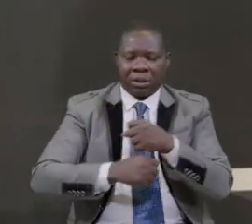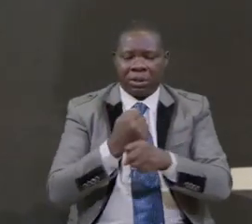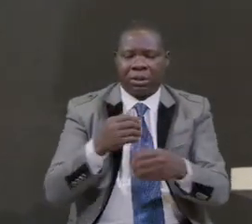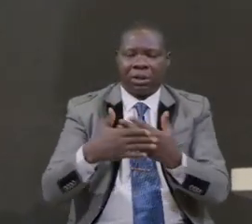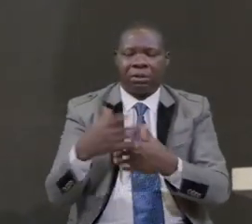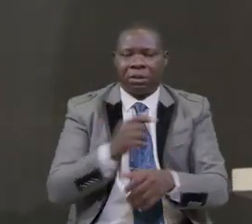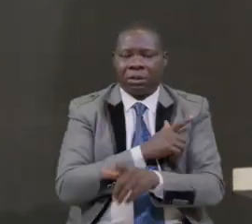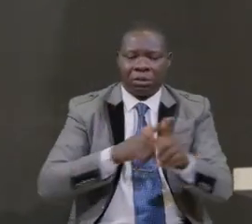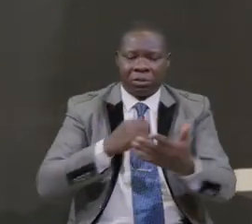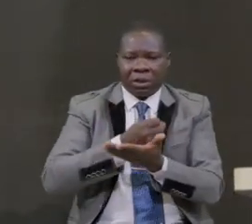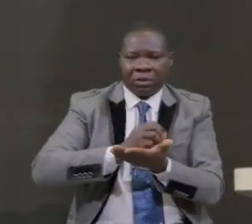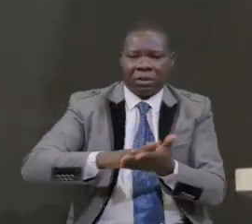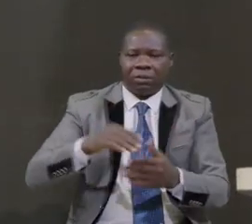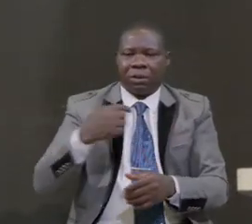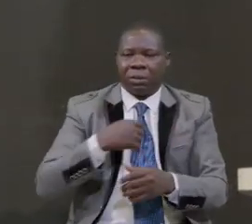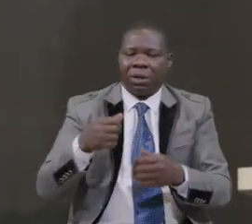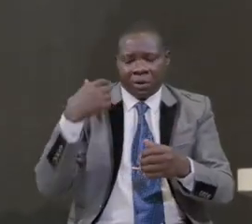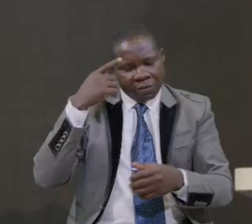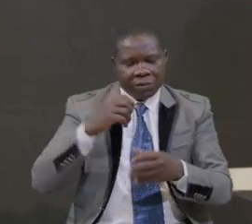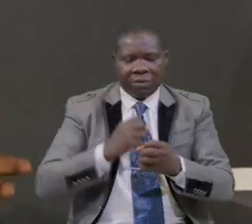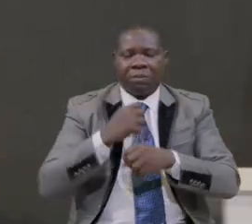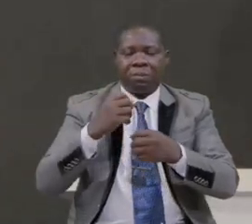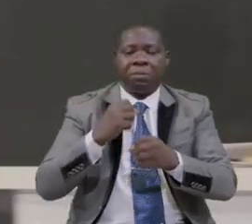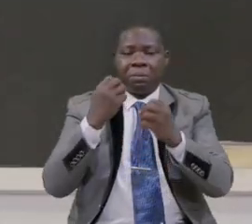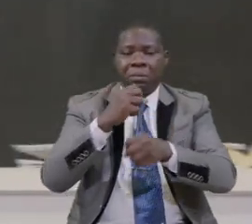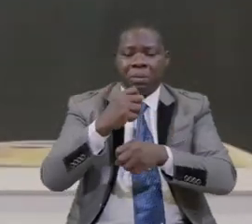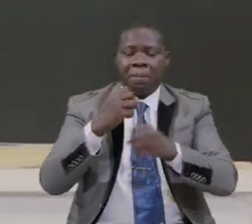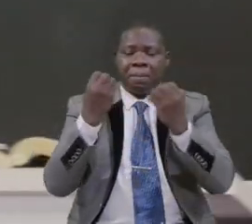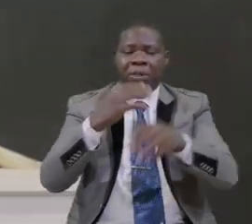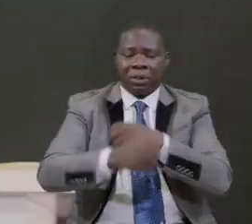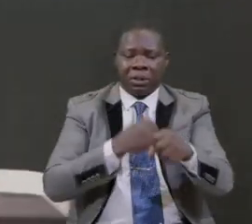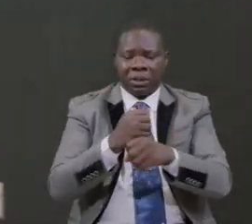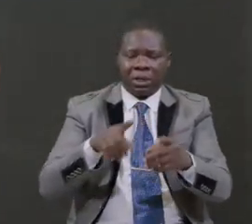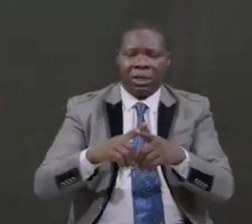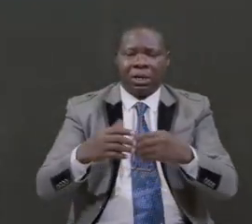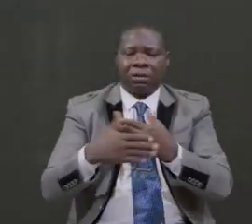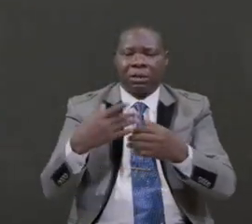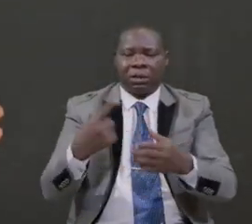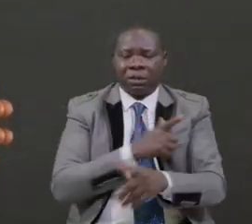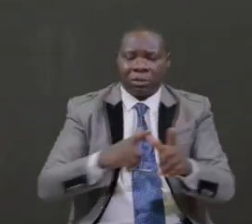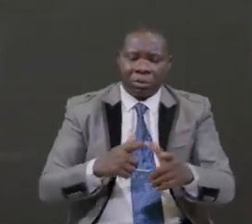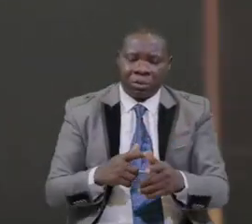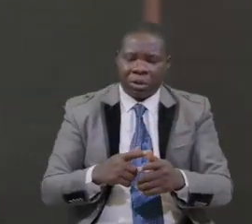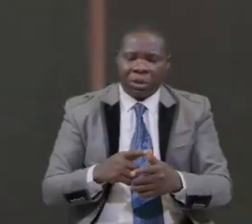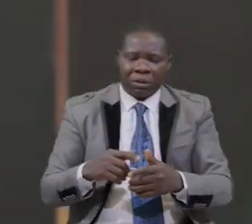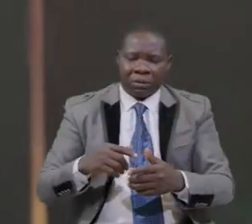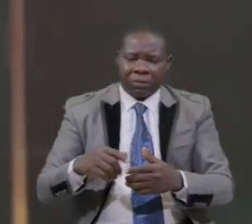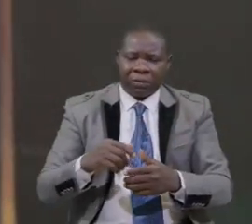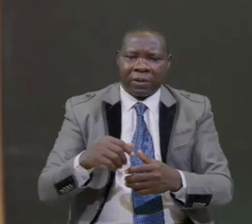plusieurs années, après que Dieu m'ait baptisé du Saint-Esprit, tout ce que je faisais, je lisais la Bible, j'étudiais la